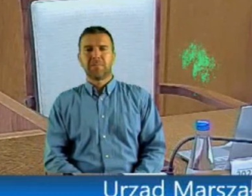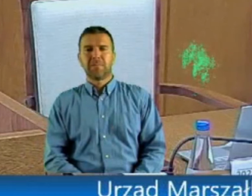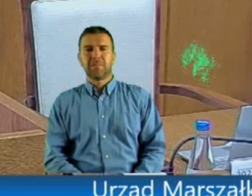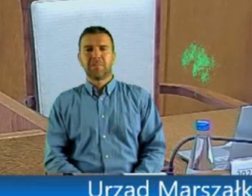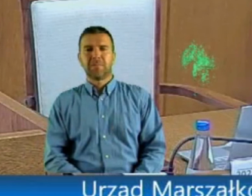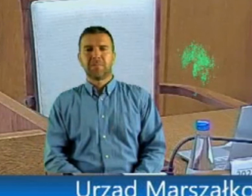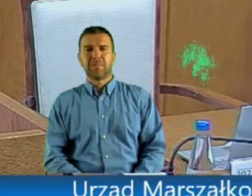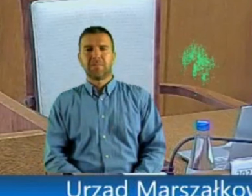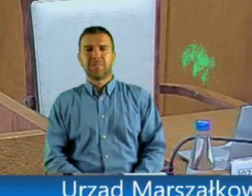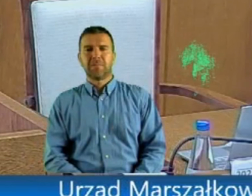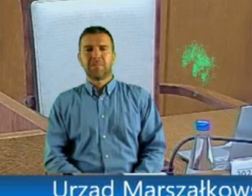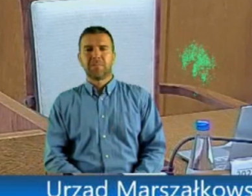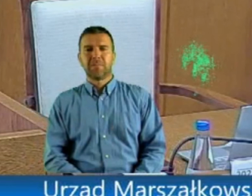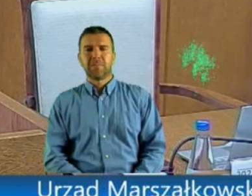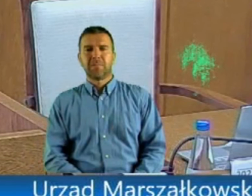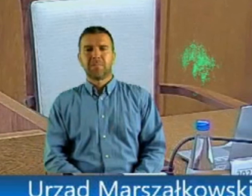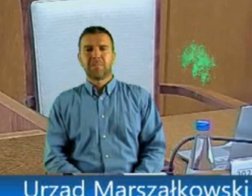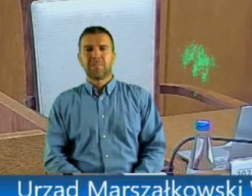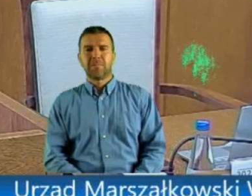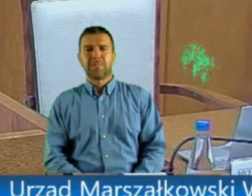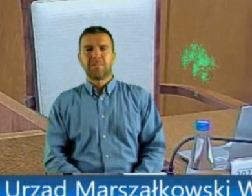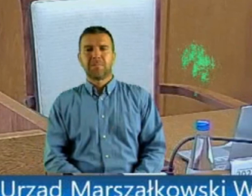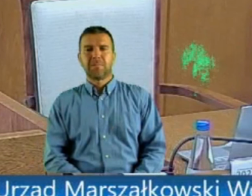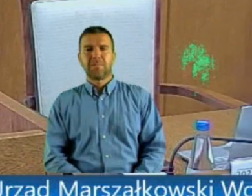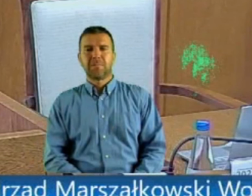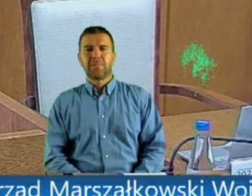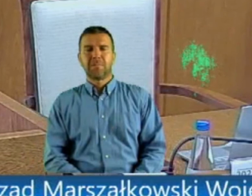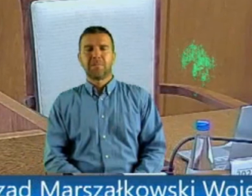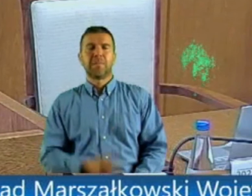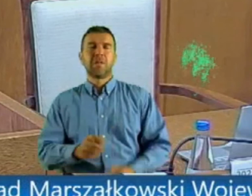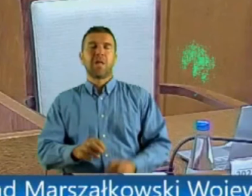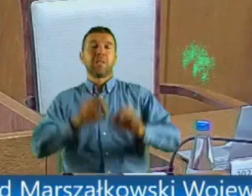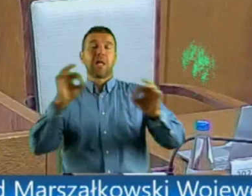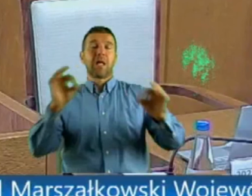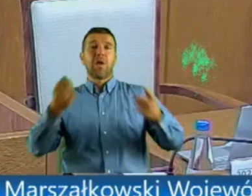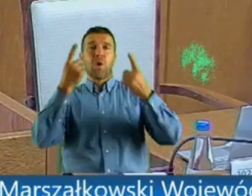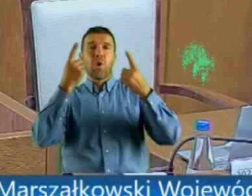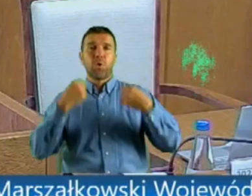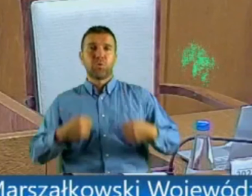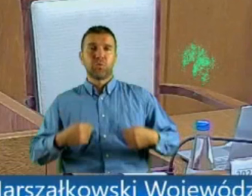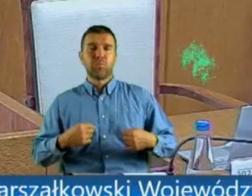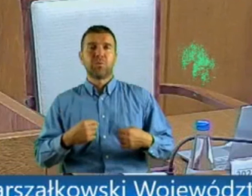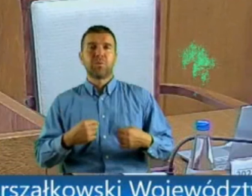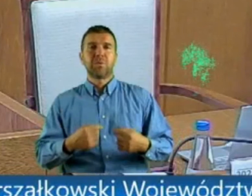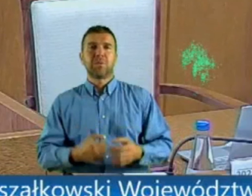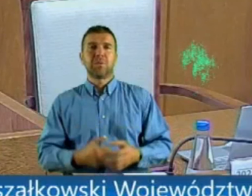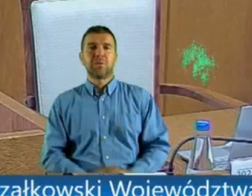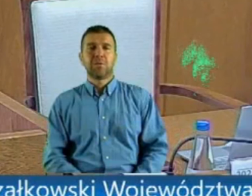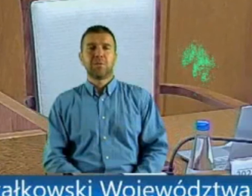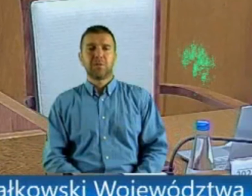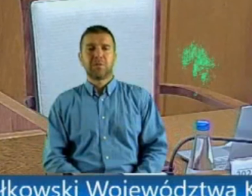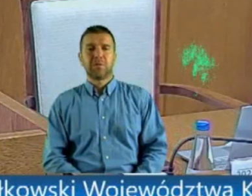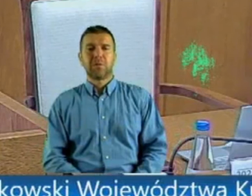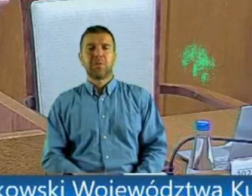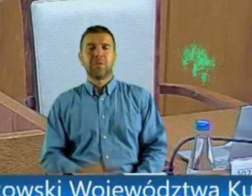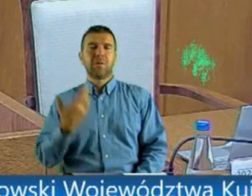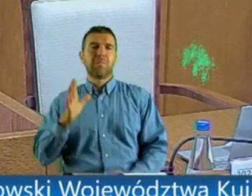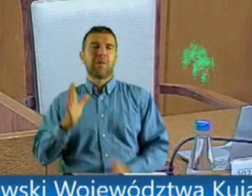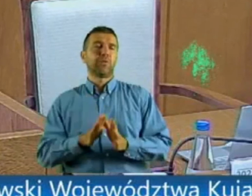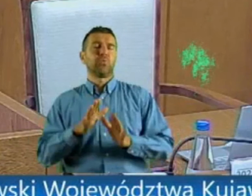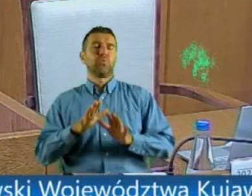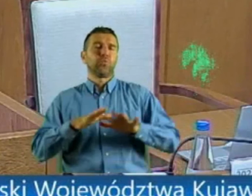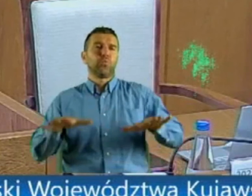trzeba powiedzieć, to też z naszego raportu wynika, że ta skala osób pod względem wieku jest bardzo rozbieżna